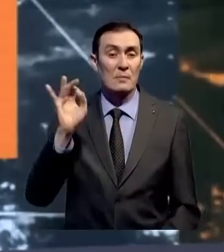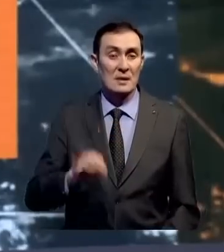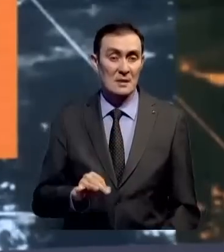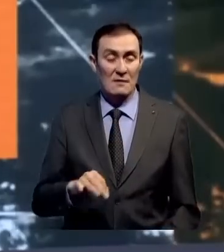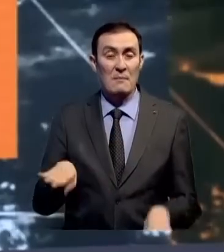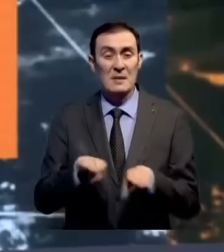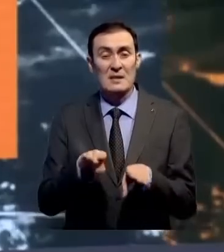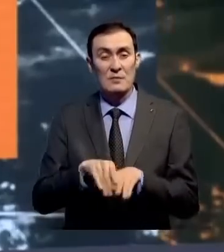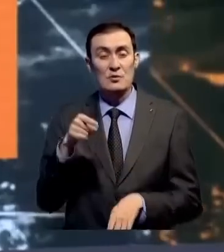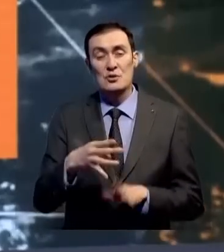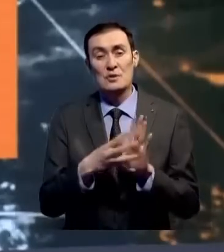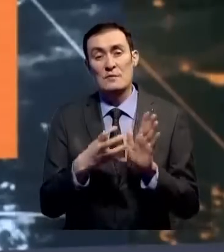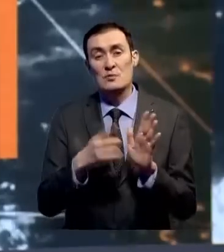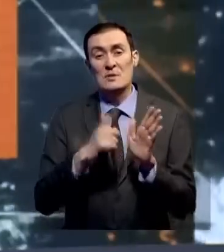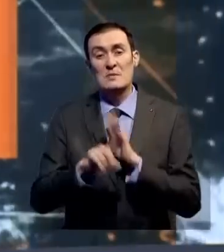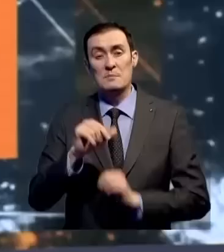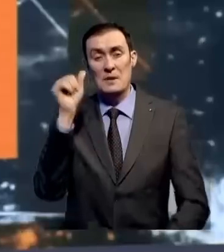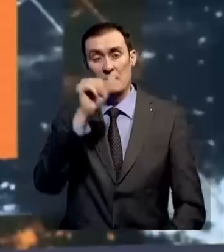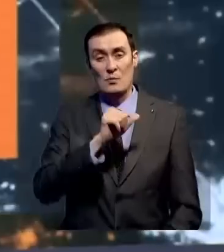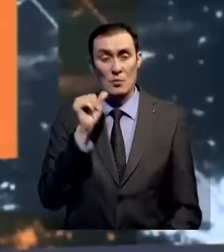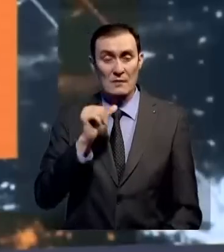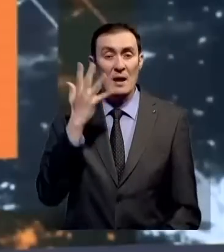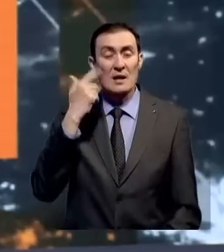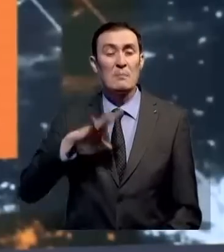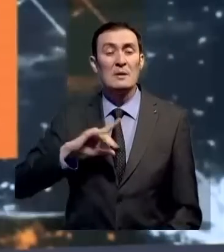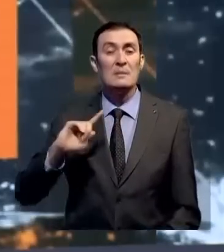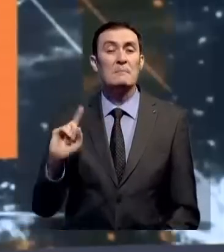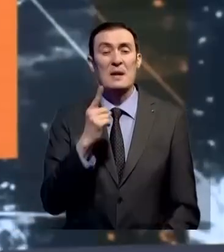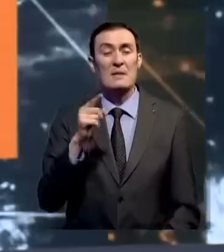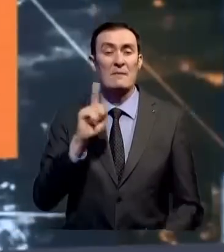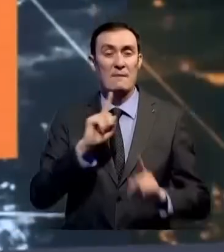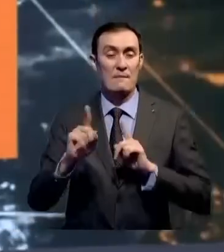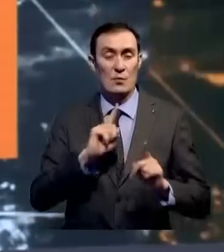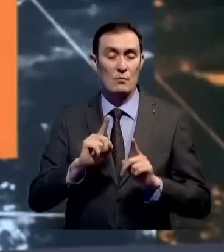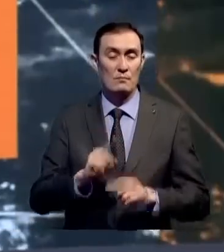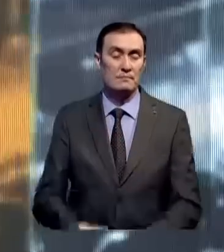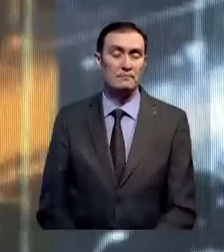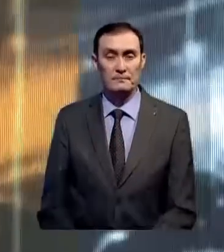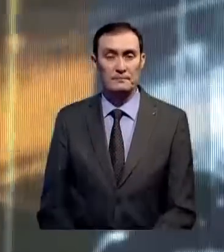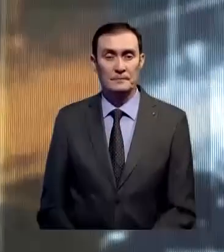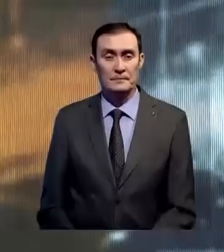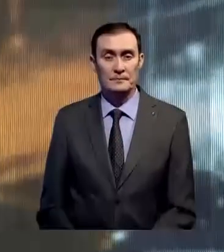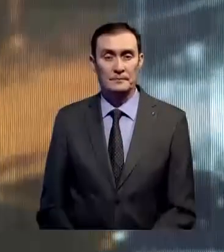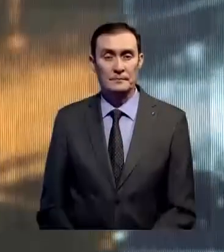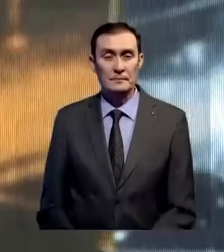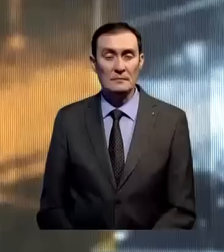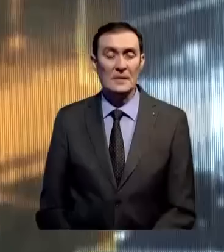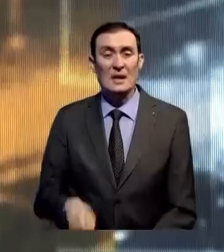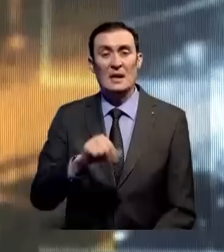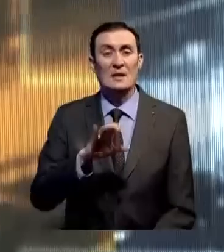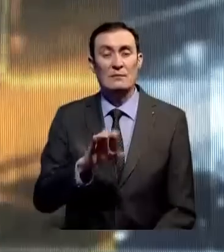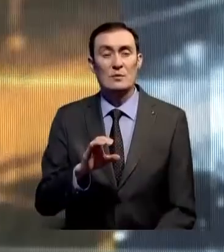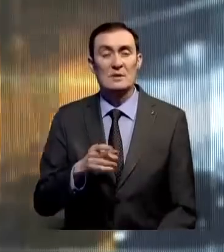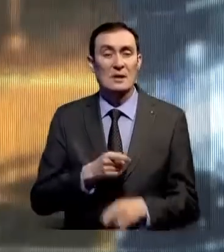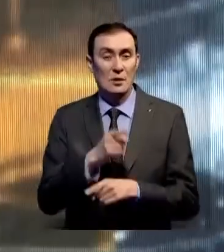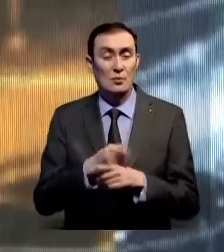на 40% по сравнению с 1971 годом, когда состоялся первый форум. Давос то и дело